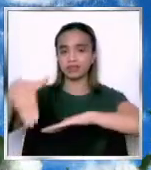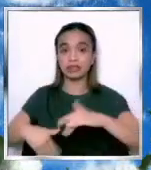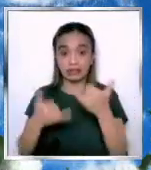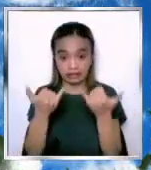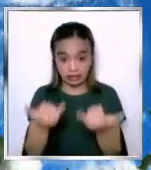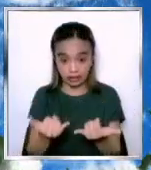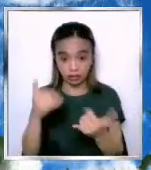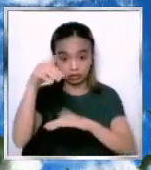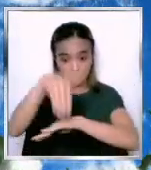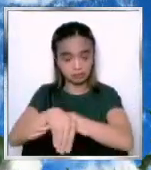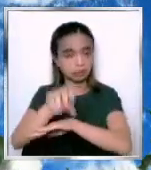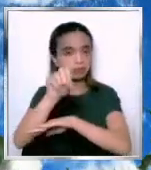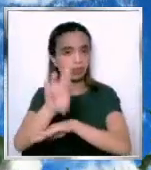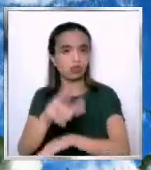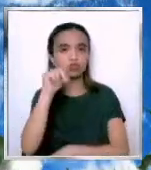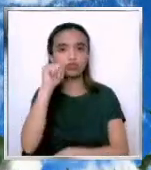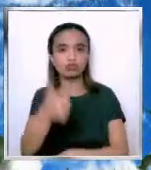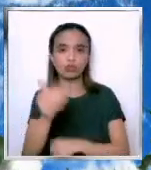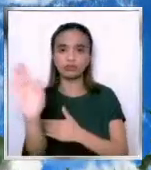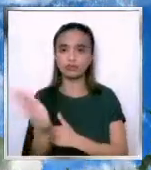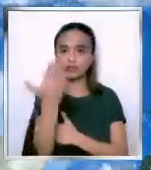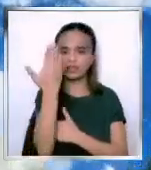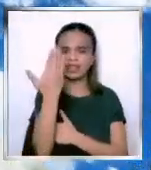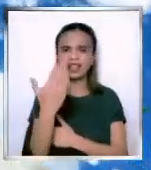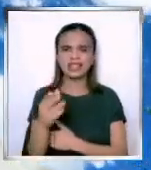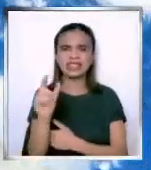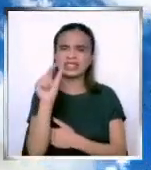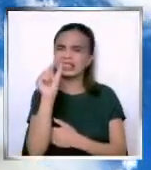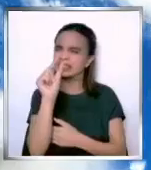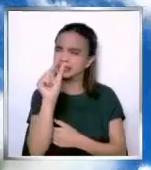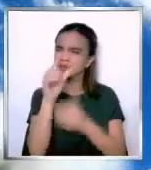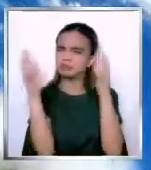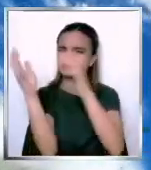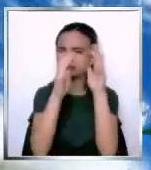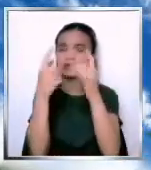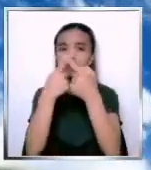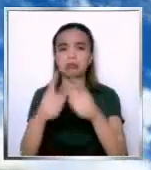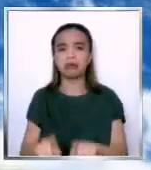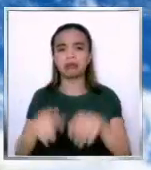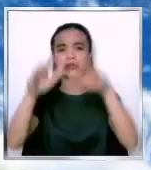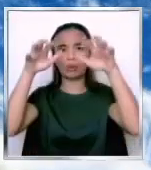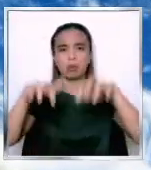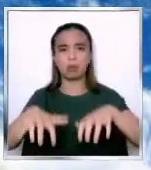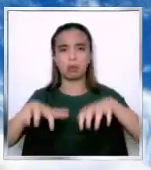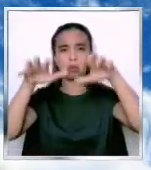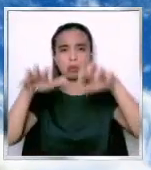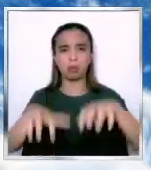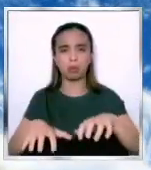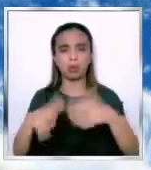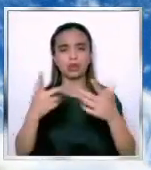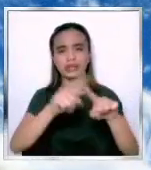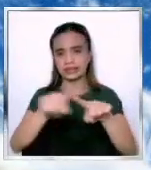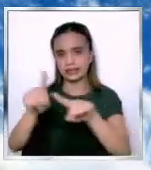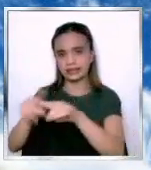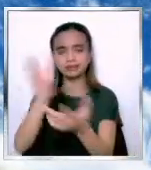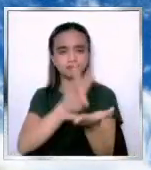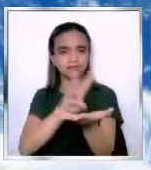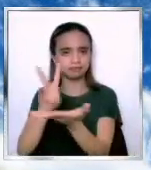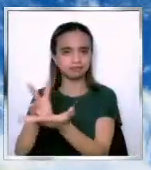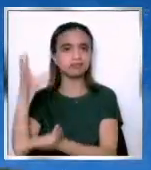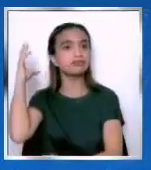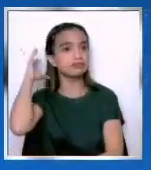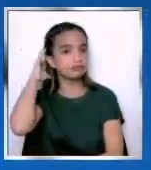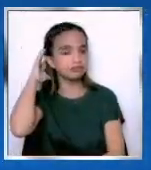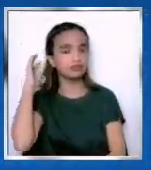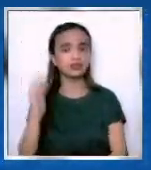Mababa pa rin ang tsansang maging bagyo pero magpapaulan ng trough o extension ng LPA sa ilang bahagi ng Mindanao. Sa datos sa Metro